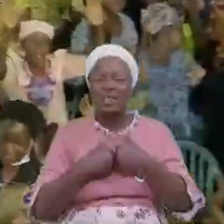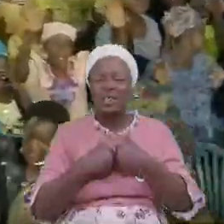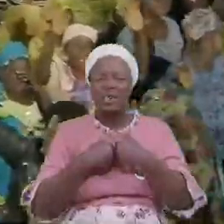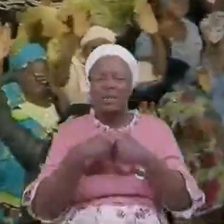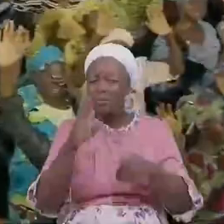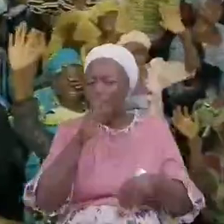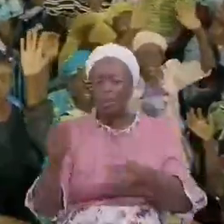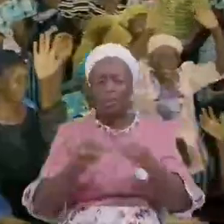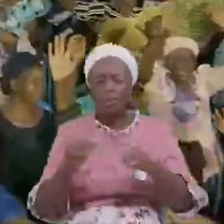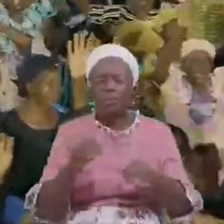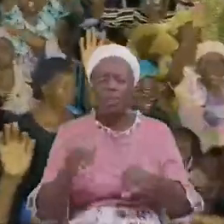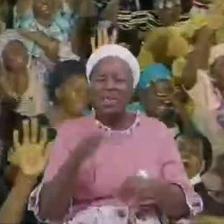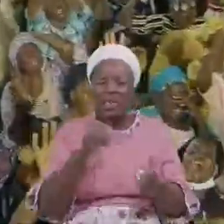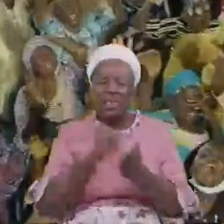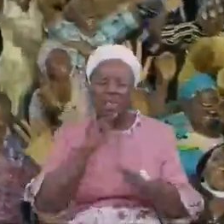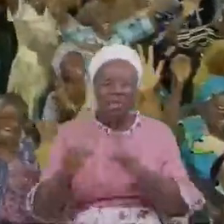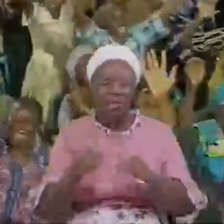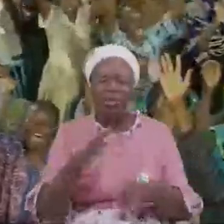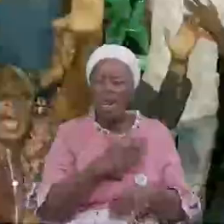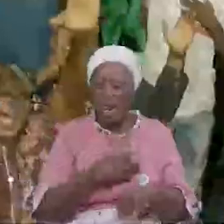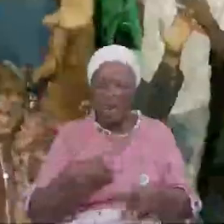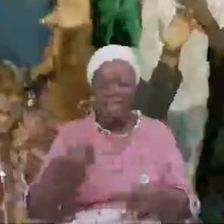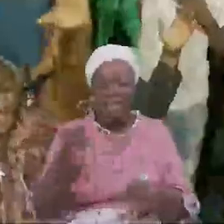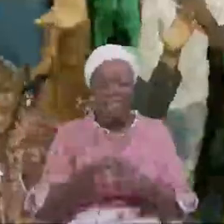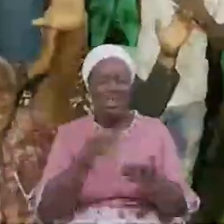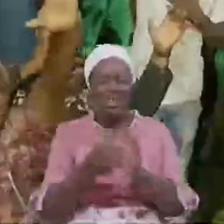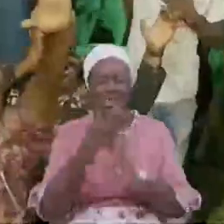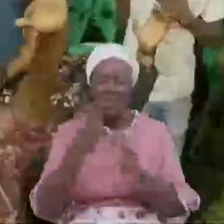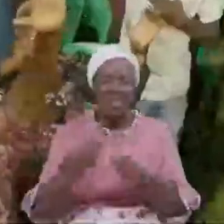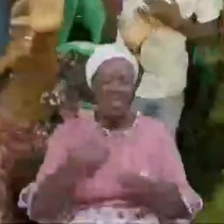nom de Jésus, nous prions.